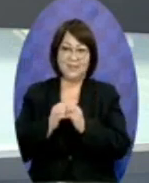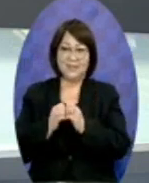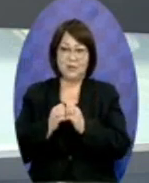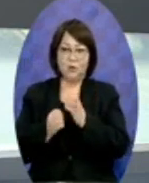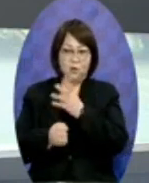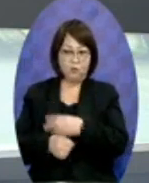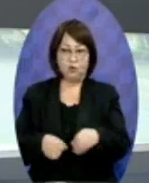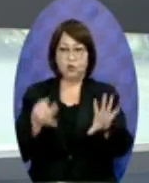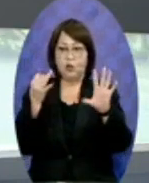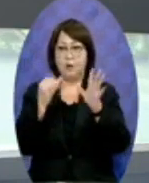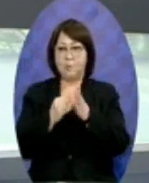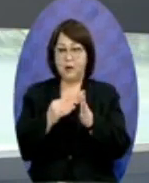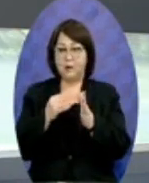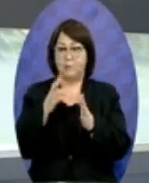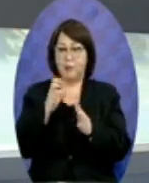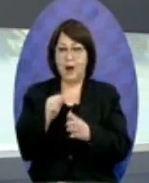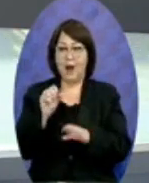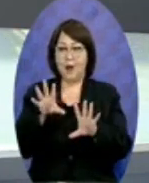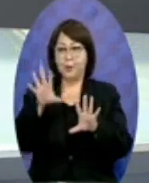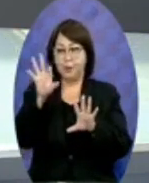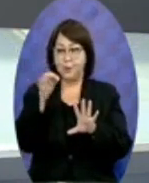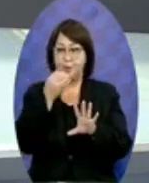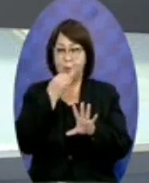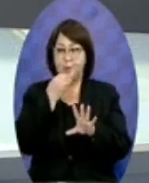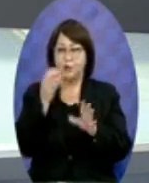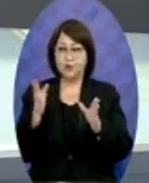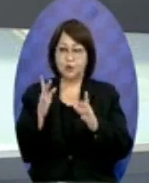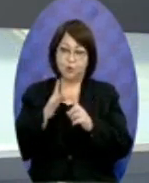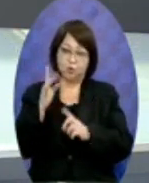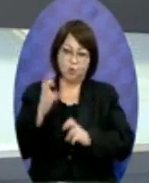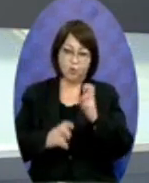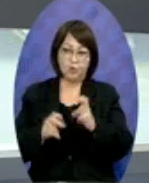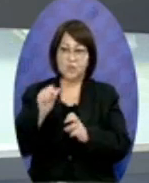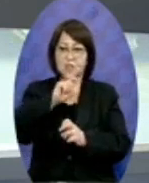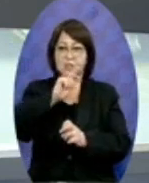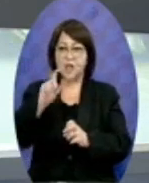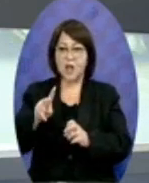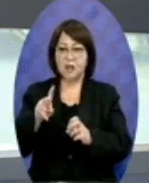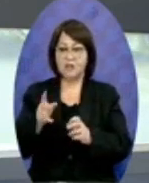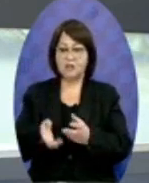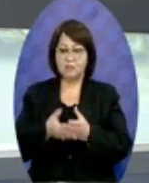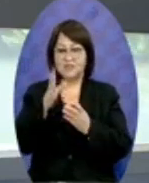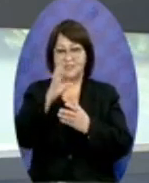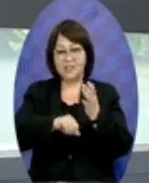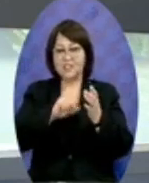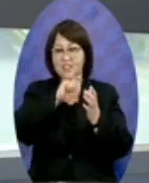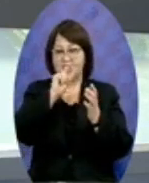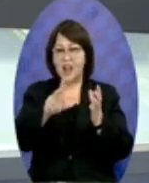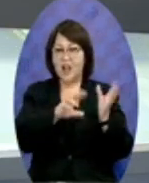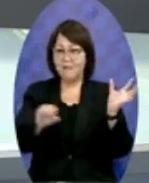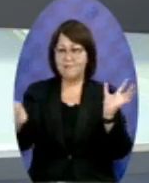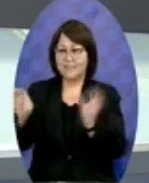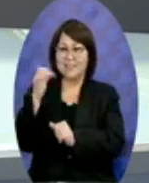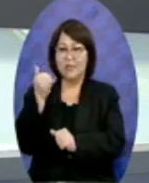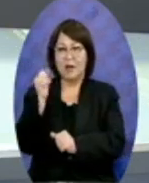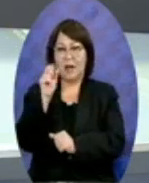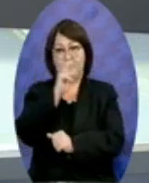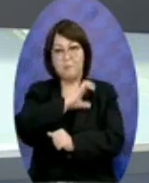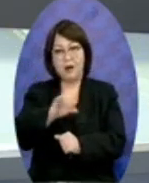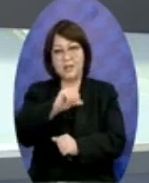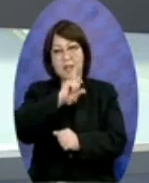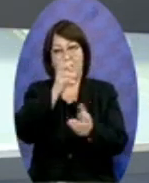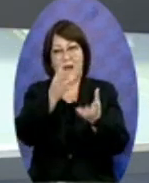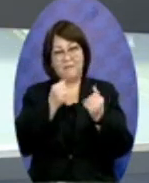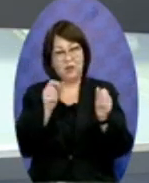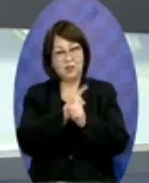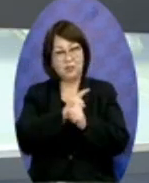7,000 гаруй нь буюу 10 хүрэхгүй хувь нь жижиг дунд үйлдвэрлэлийг дэмжих сангаас зээл авчээ. Бусад аж ахуй нэгжүүдийн хувьд зээл авахыг хүсэлт гаргасан байдаг